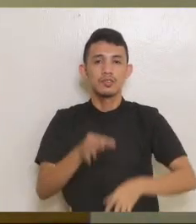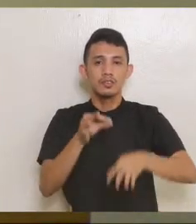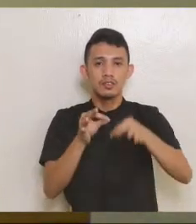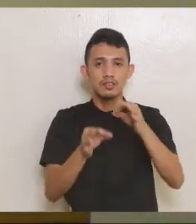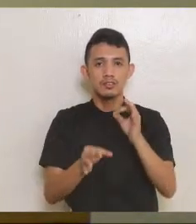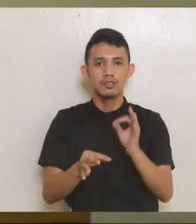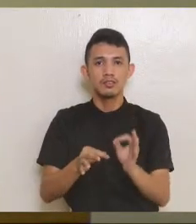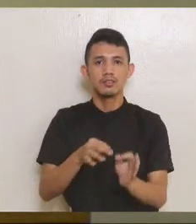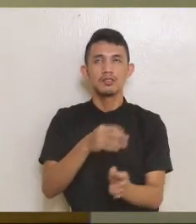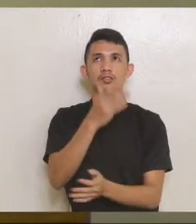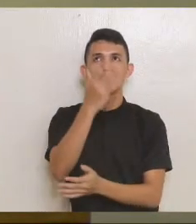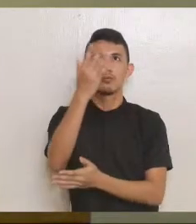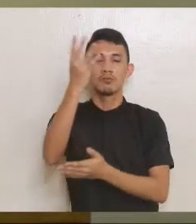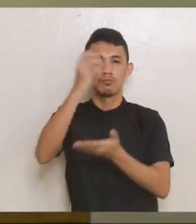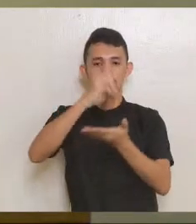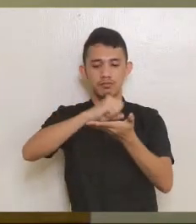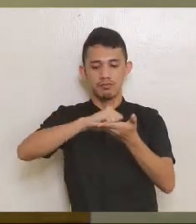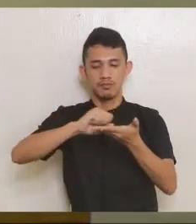Ang ginhawa